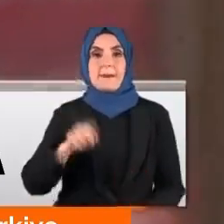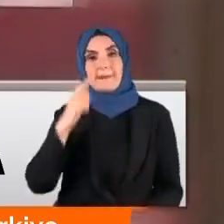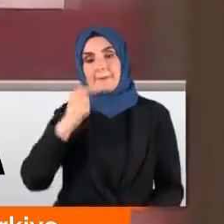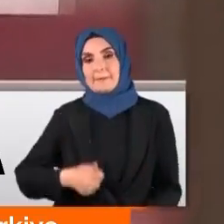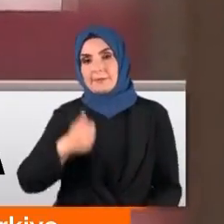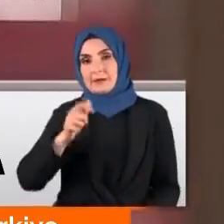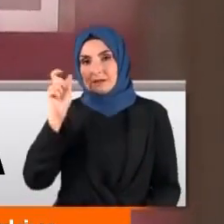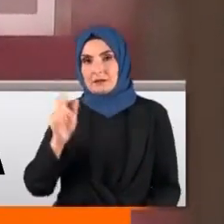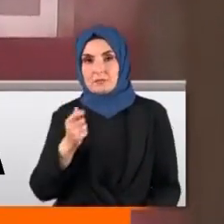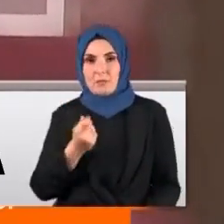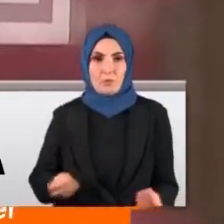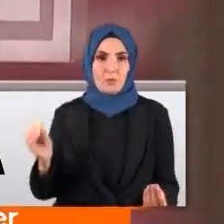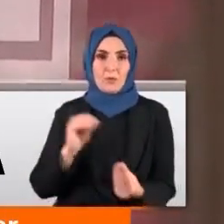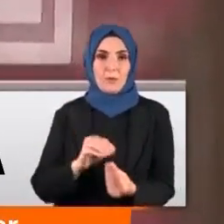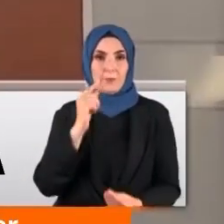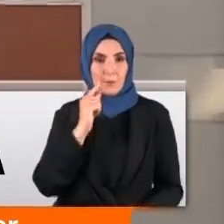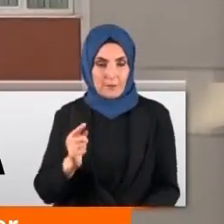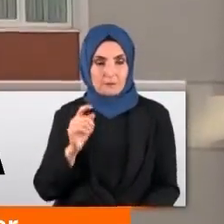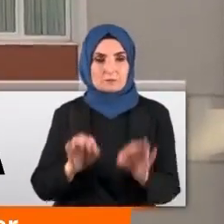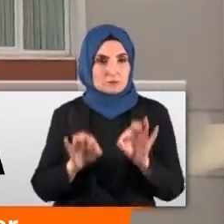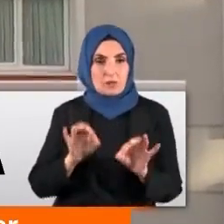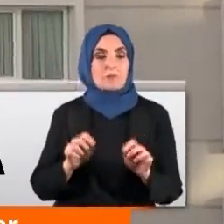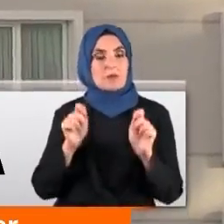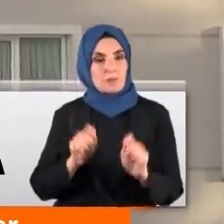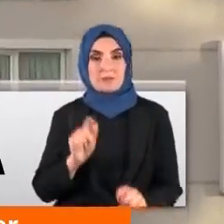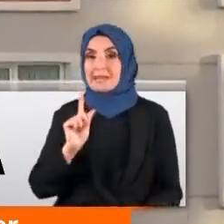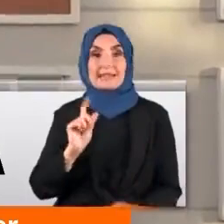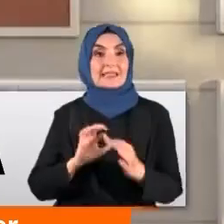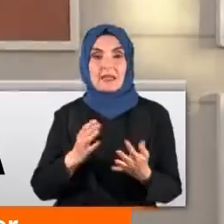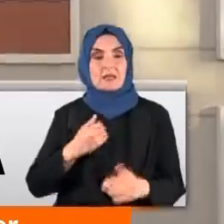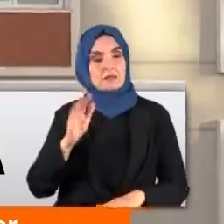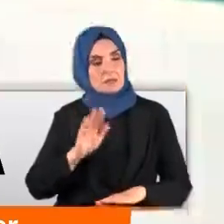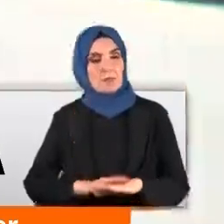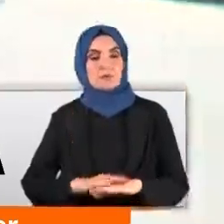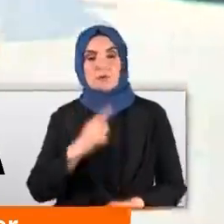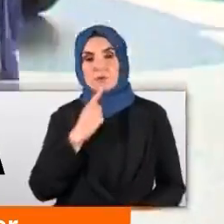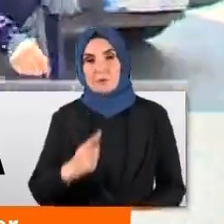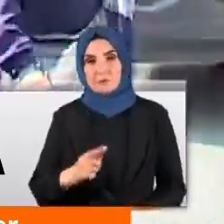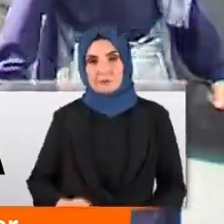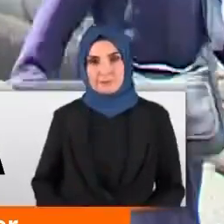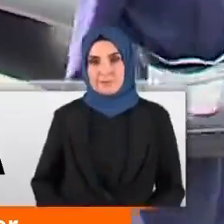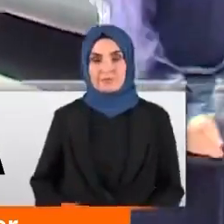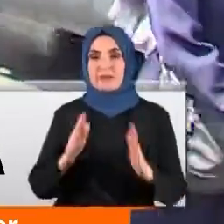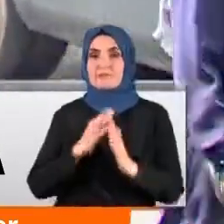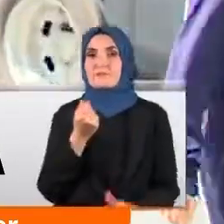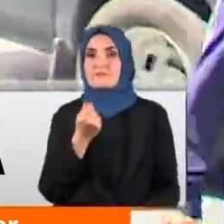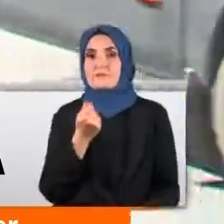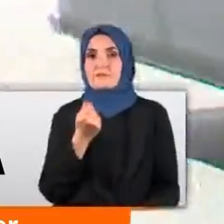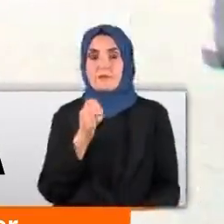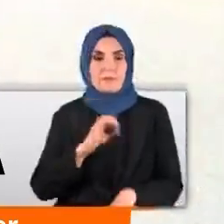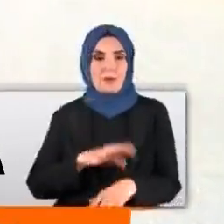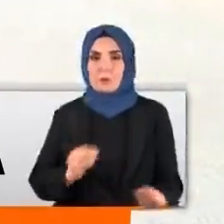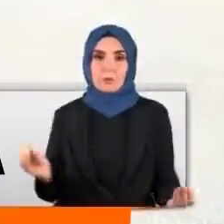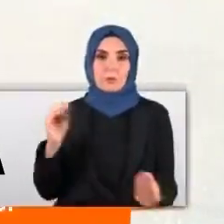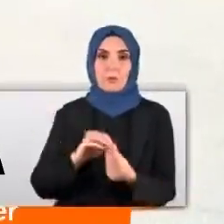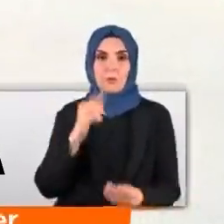fiyat artışlarını mercek altına aldık. Gereğini yapıyor, yapacağız diyerek kararlılık vurgusu yaptı. Ev fiyatlarının bir anda arttığı dönemde